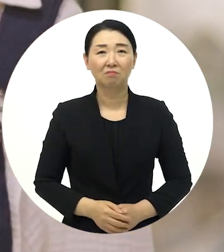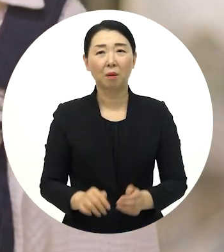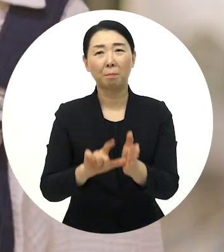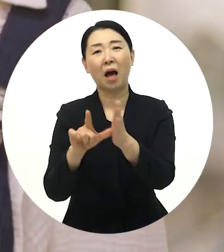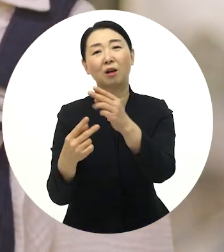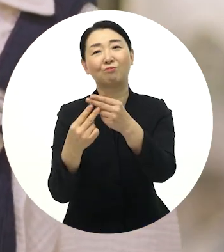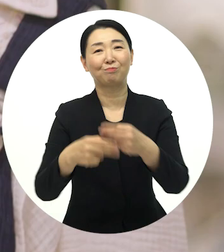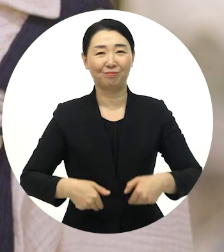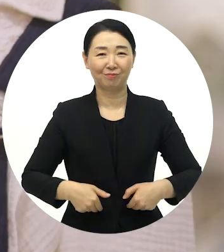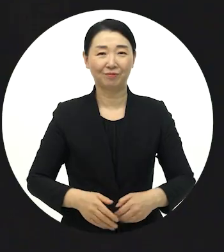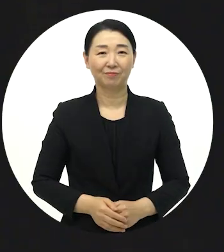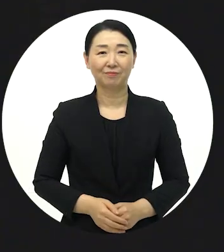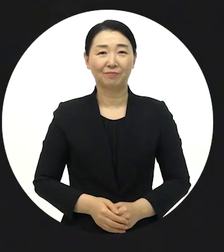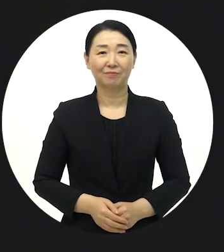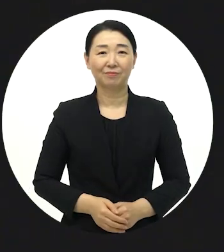충전이나 해야겠다.